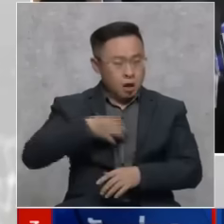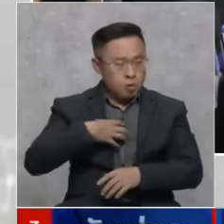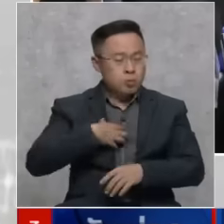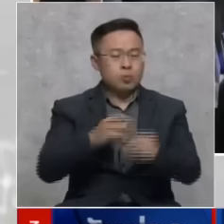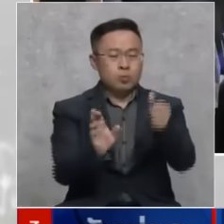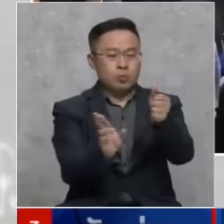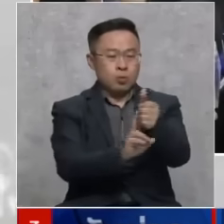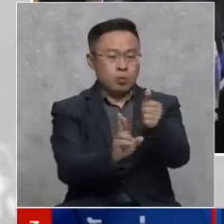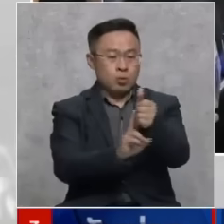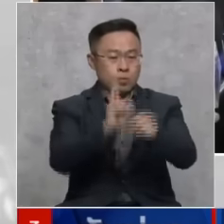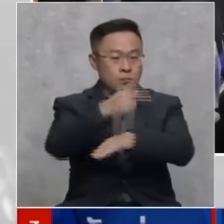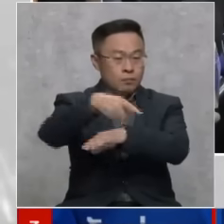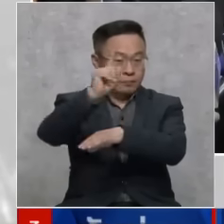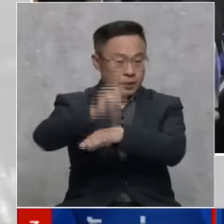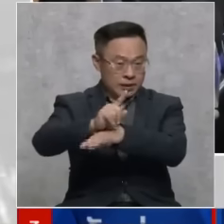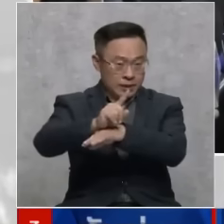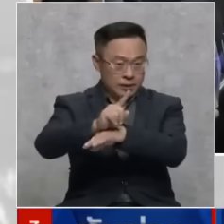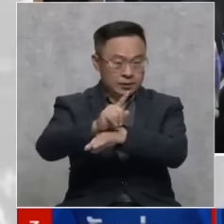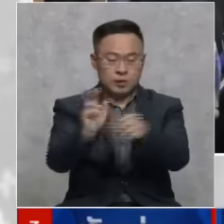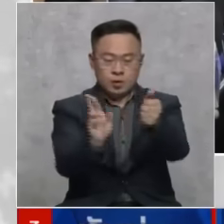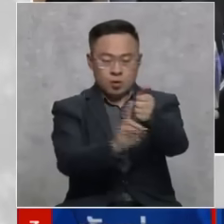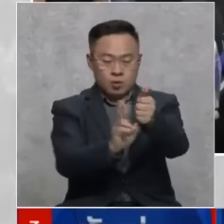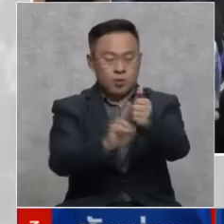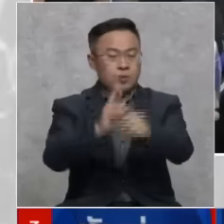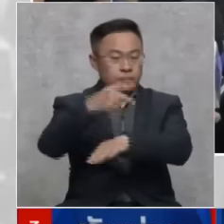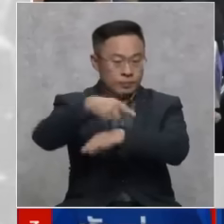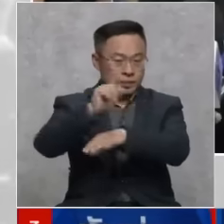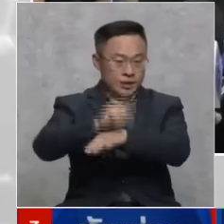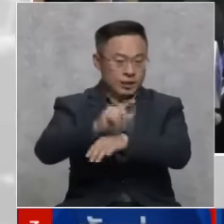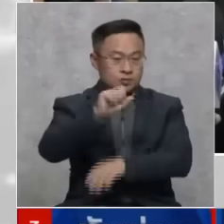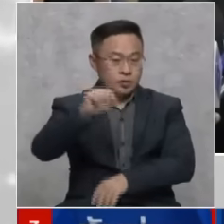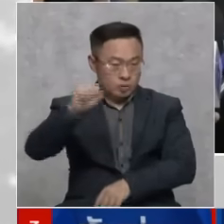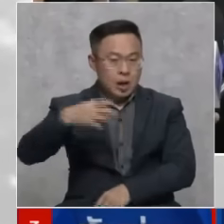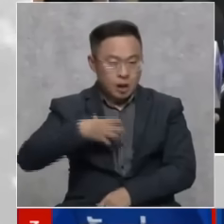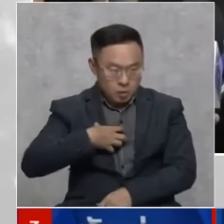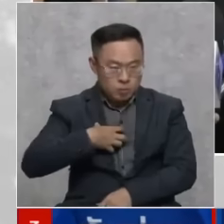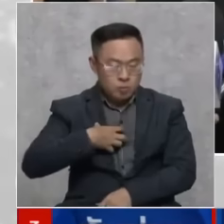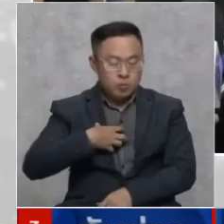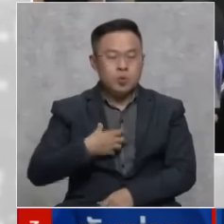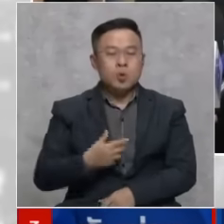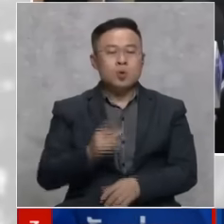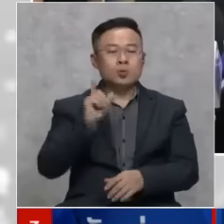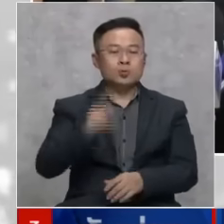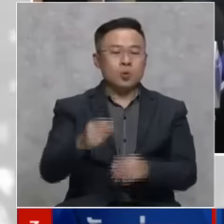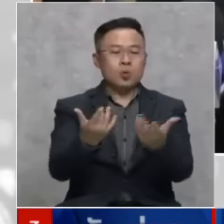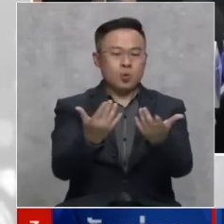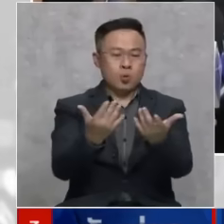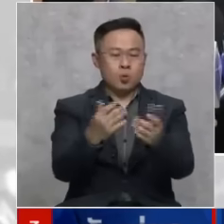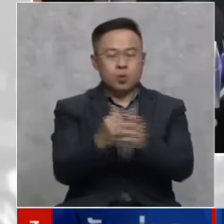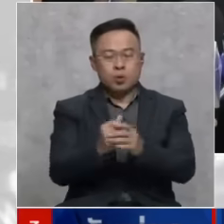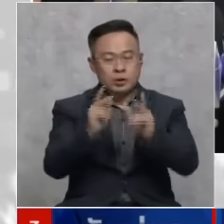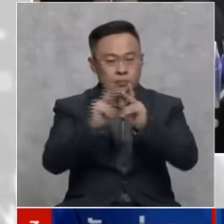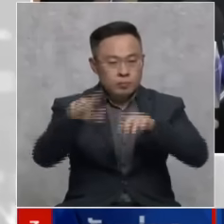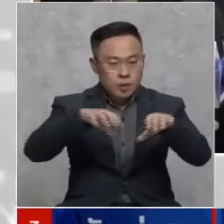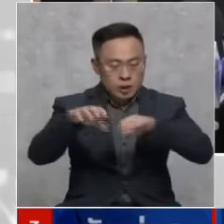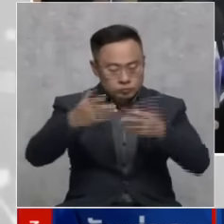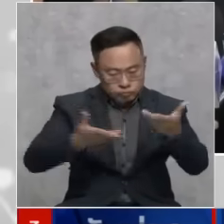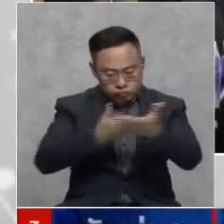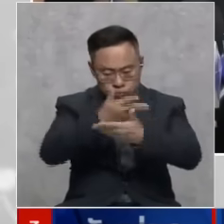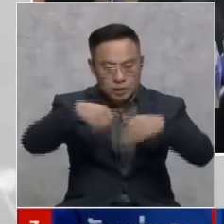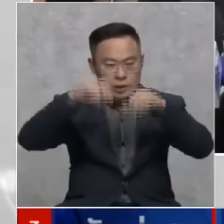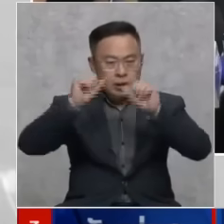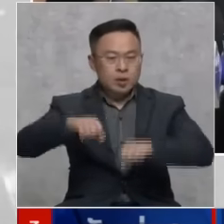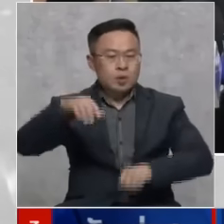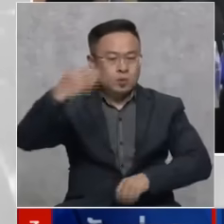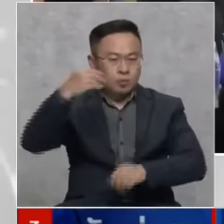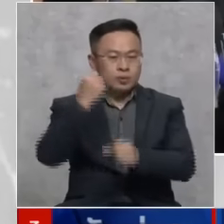ไปบอกได้ว่าตนหรือกรรมการบริหารพรรคชุดเดิมเนี่ยคิดเห็นอย่างไรดังนั้นต้องรอดูหัวหน้าพรรคแล้วก็กรรมการบริหารพรรคชุดใหม่ว่า